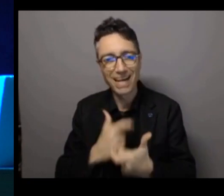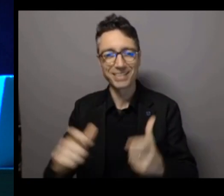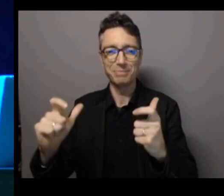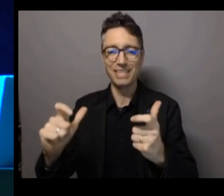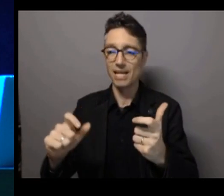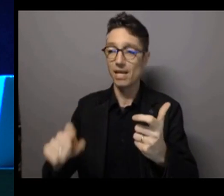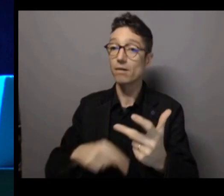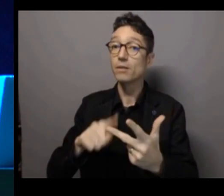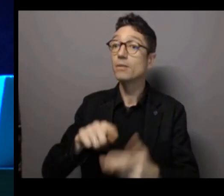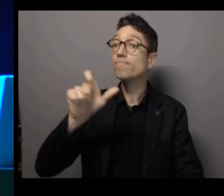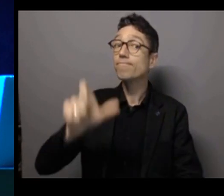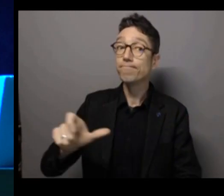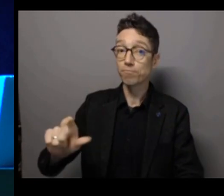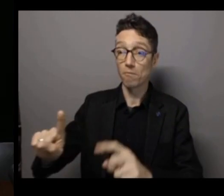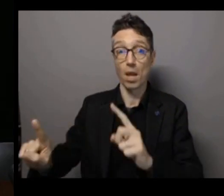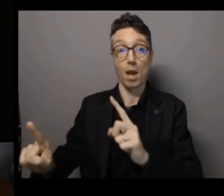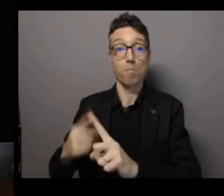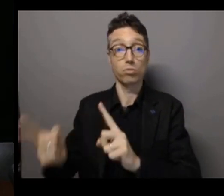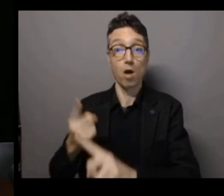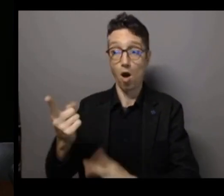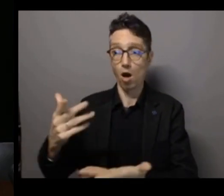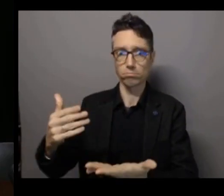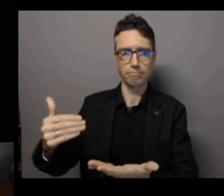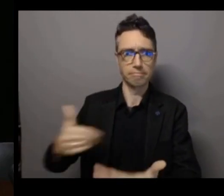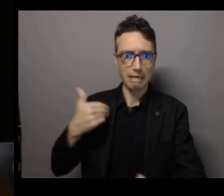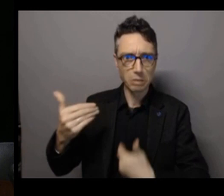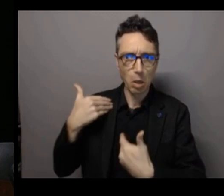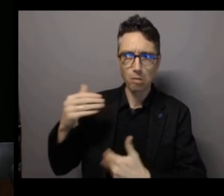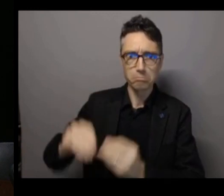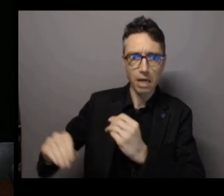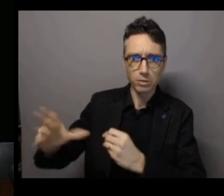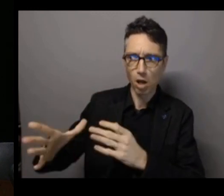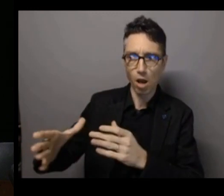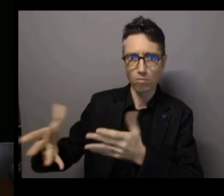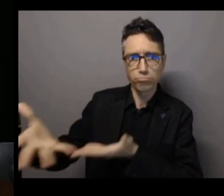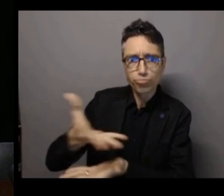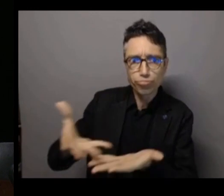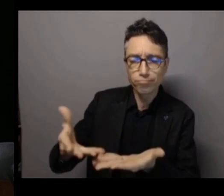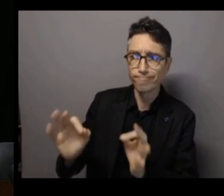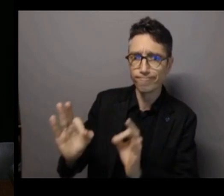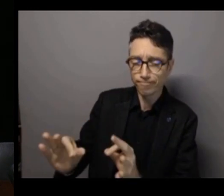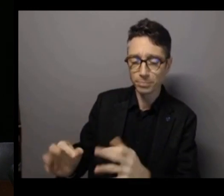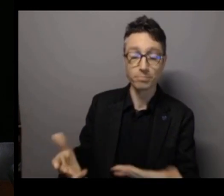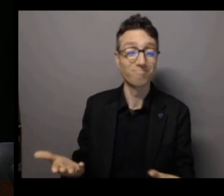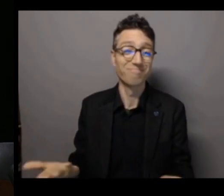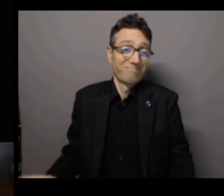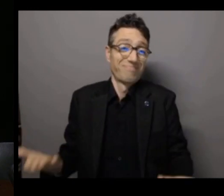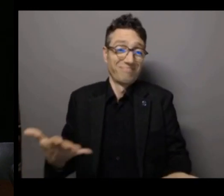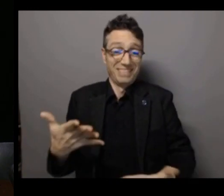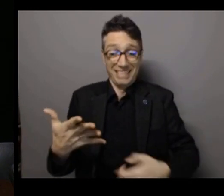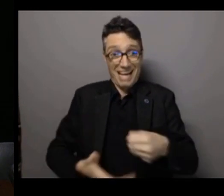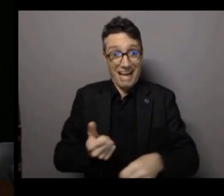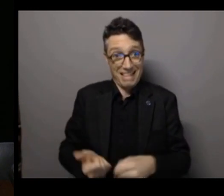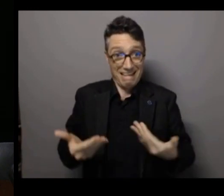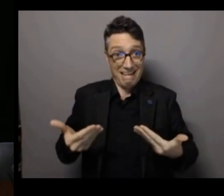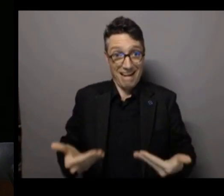acteurs, opérateurs. Vous le savez, nous allons recevoir cette année, suite à un événement